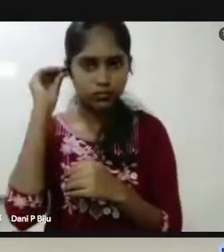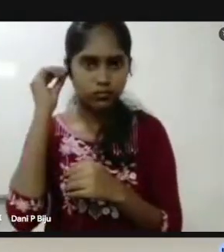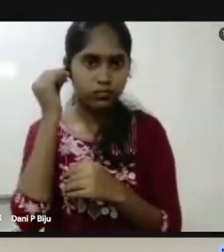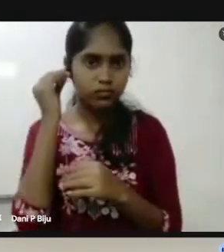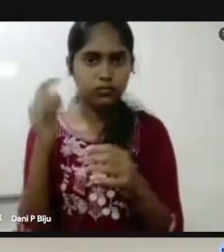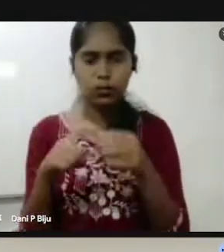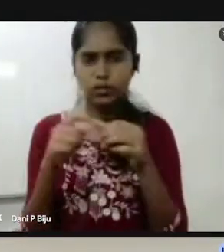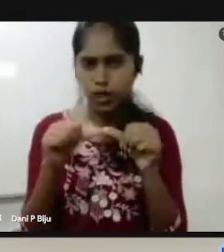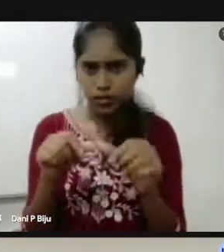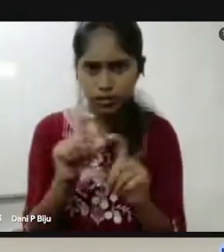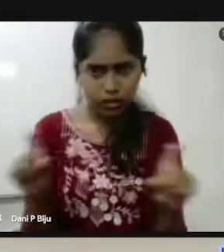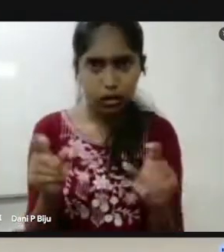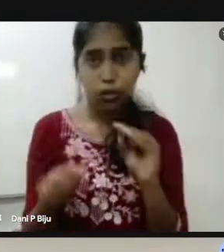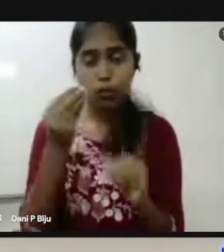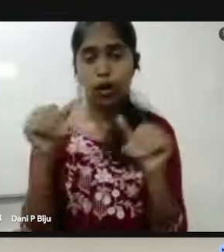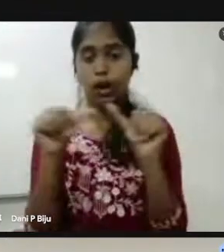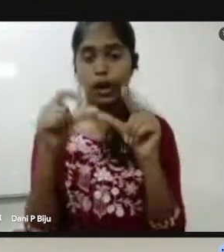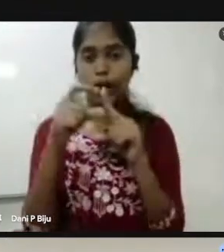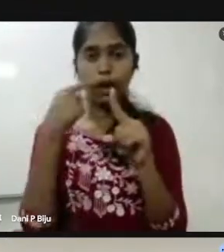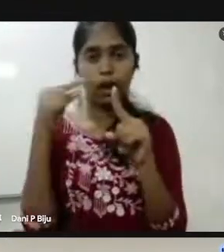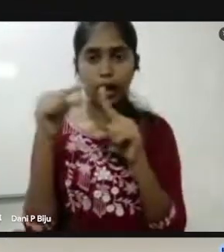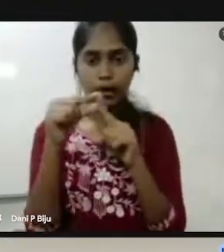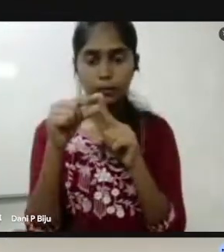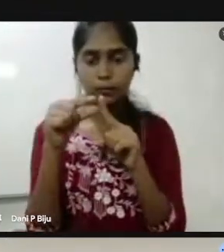ഇല്ലെങ്കിൽ കൂടുതൽ അഡിപ് സ്കീമിനെ പറ്റി അറിയണമെങ്കിൽ ഇവിടെ പറഞ്ഞിരിക്കുന്ന